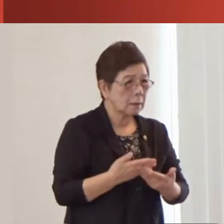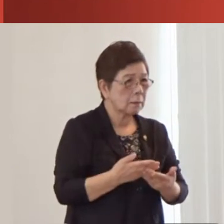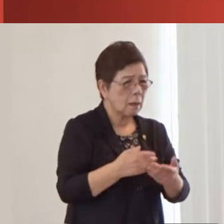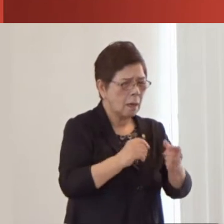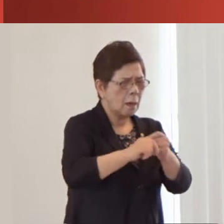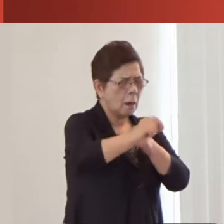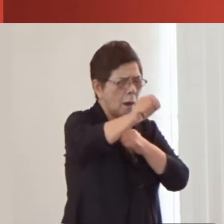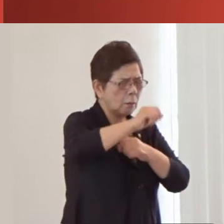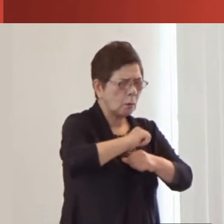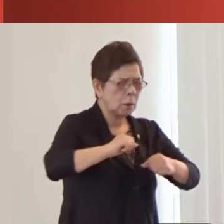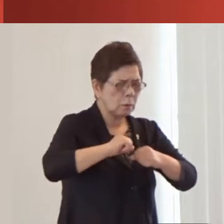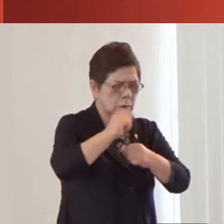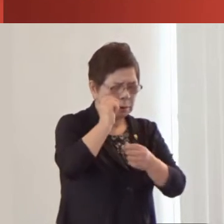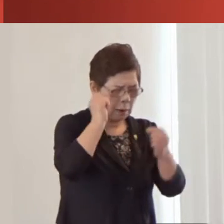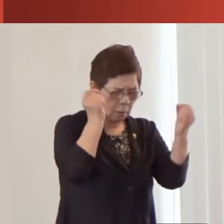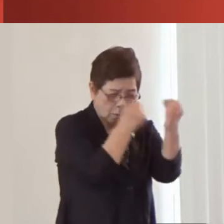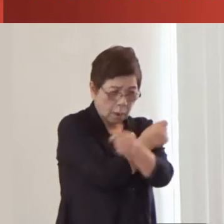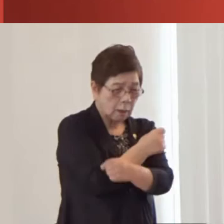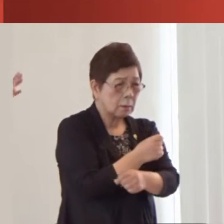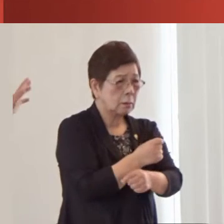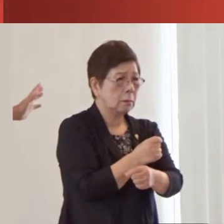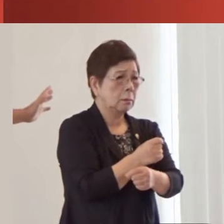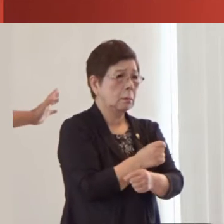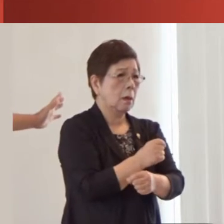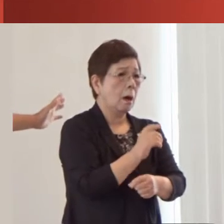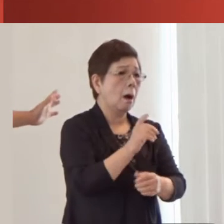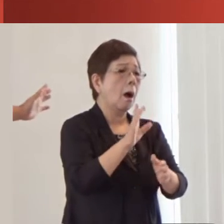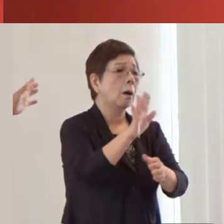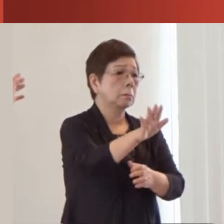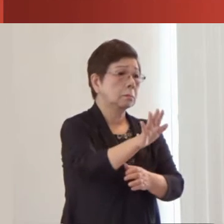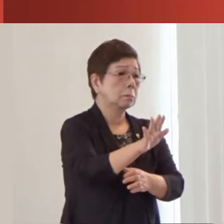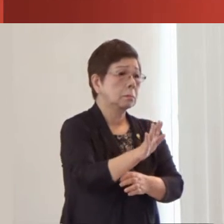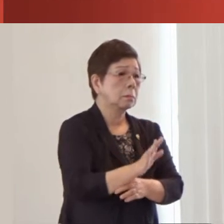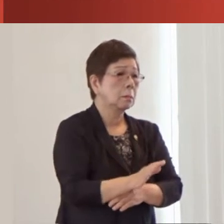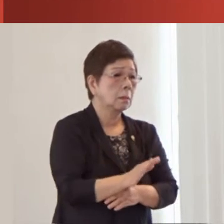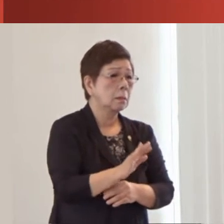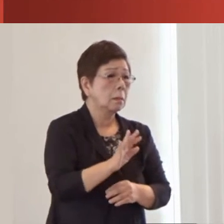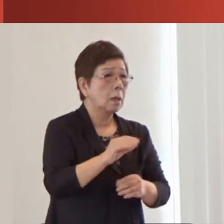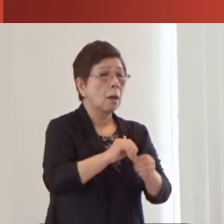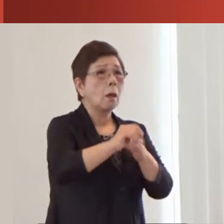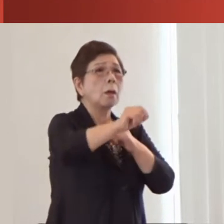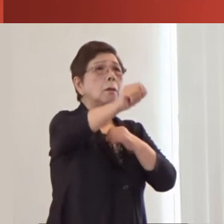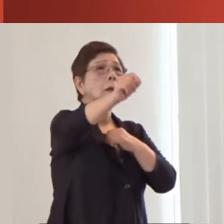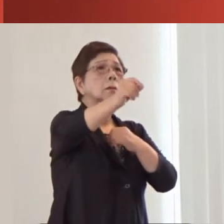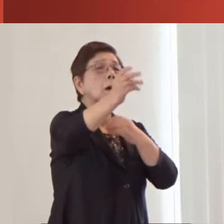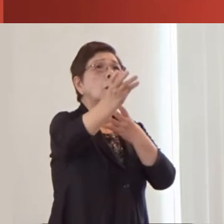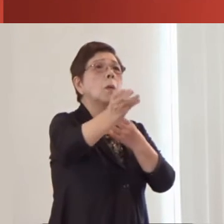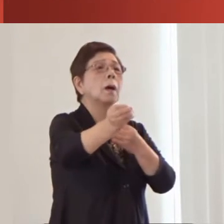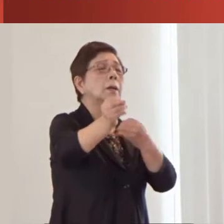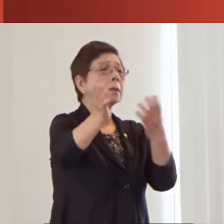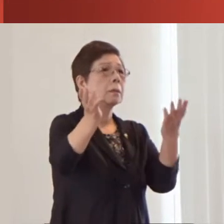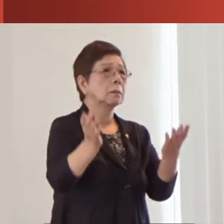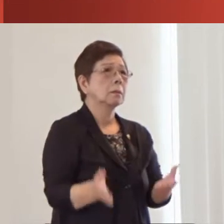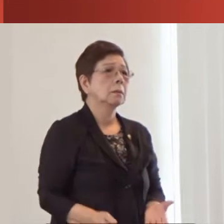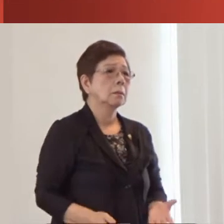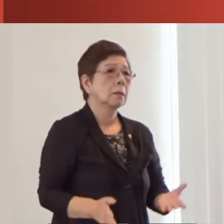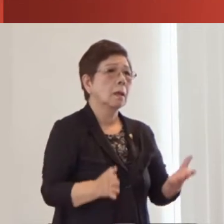けども、このままいつまでも終わらない命だと思っている人がいますね。それは間違いなんです